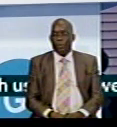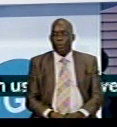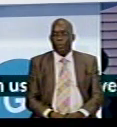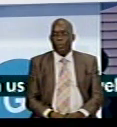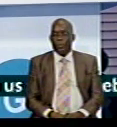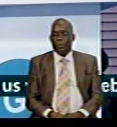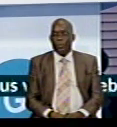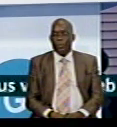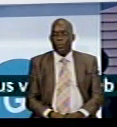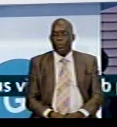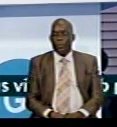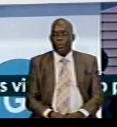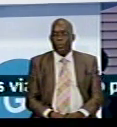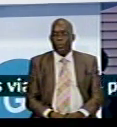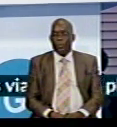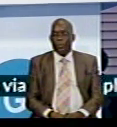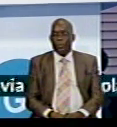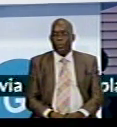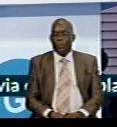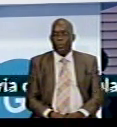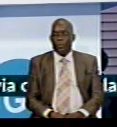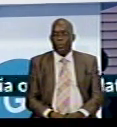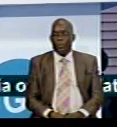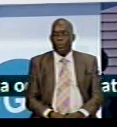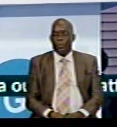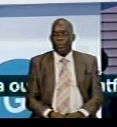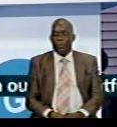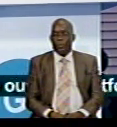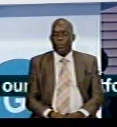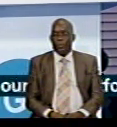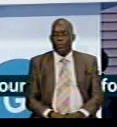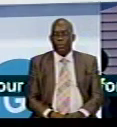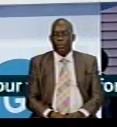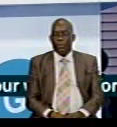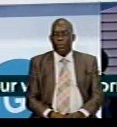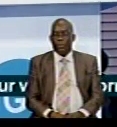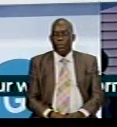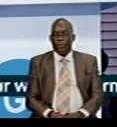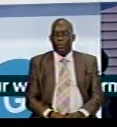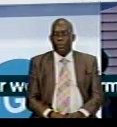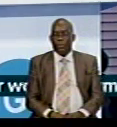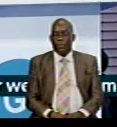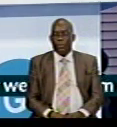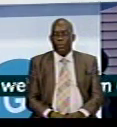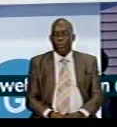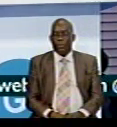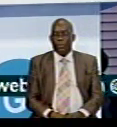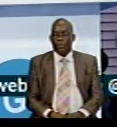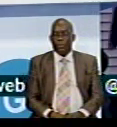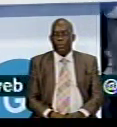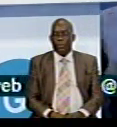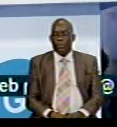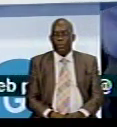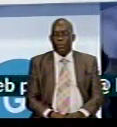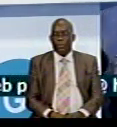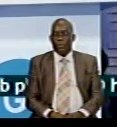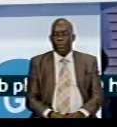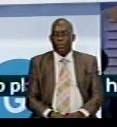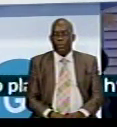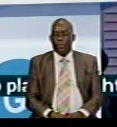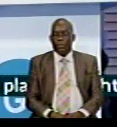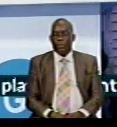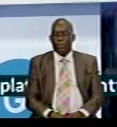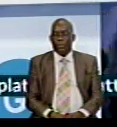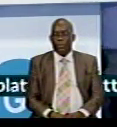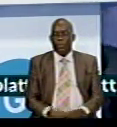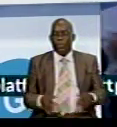soir, il est capable de se déplacer sans béquilles. Il dit gloire à Dieu car il a reçu sa guérison. Okay, that's where we